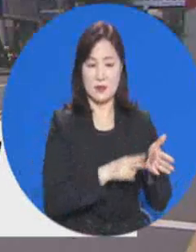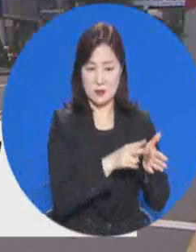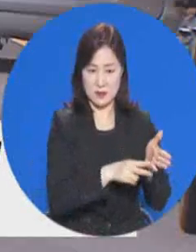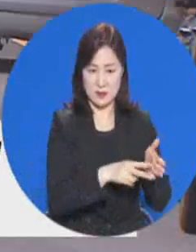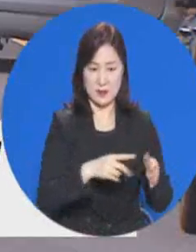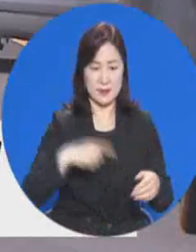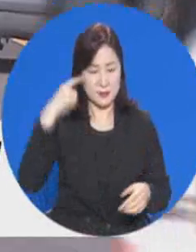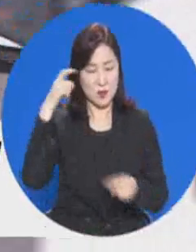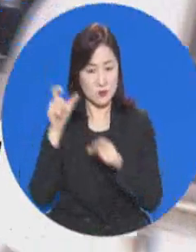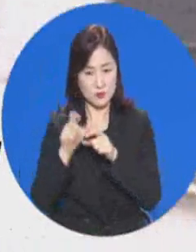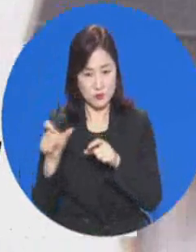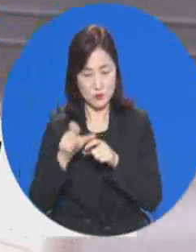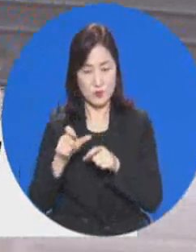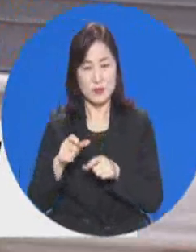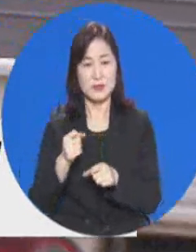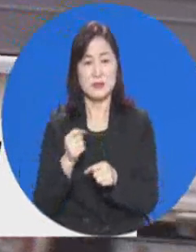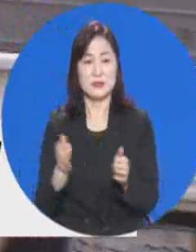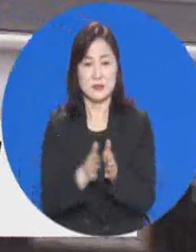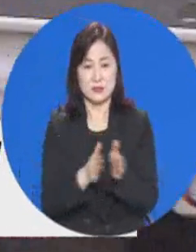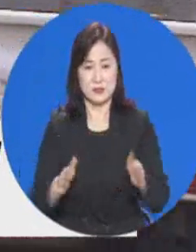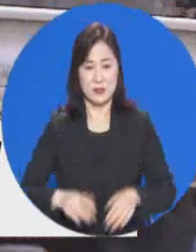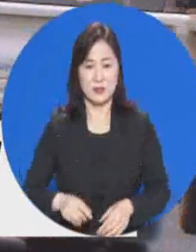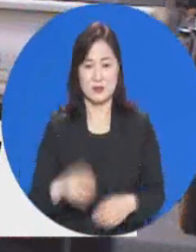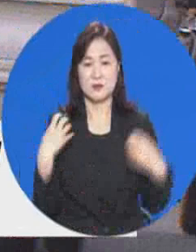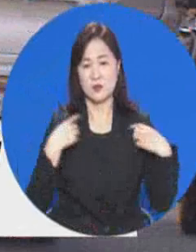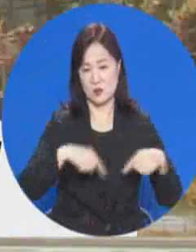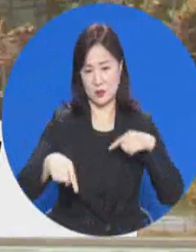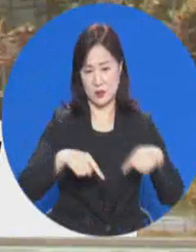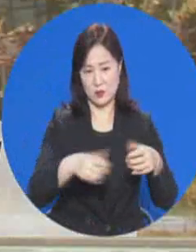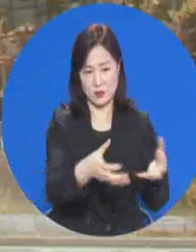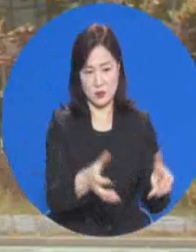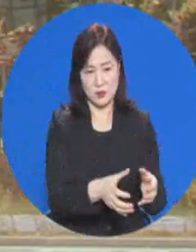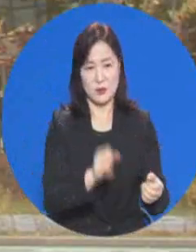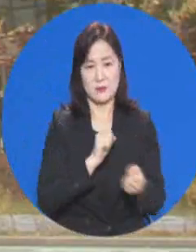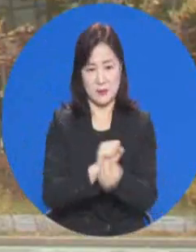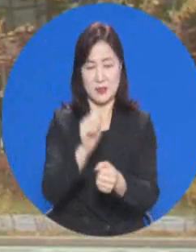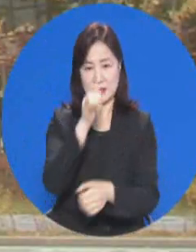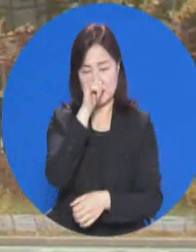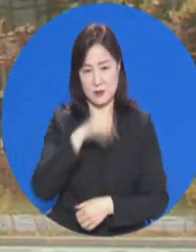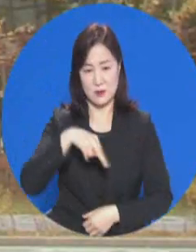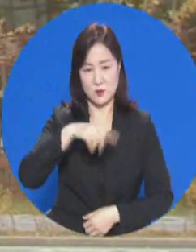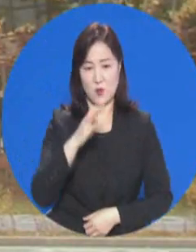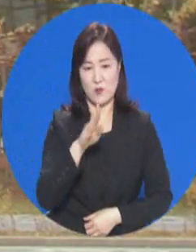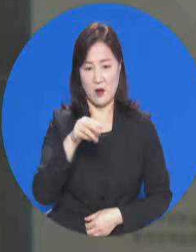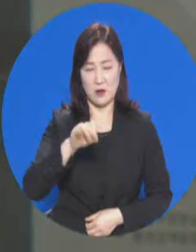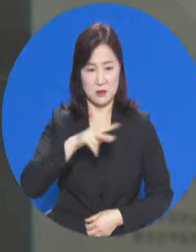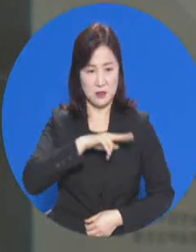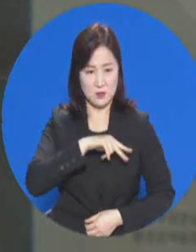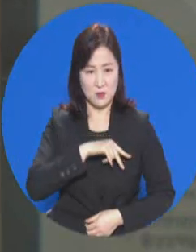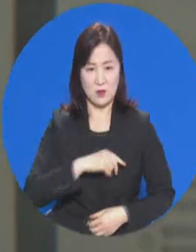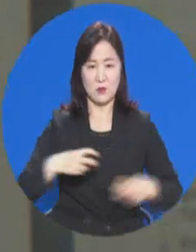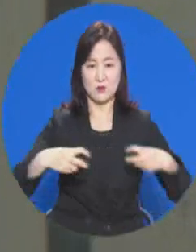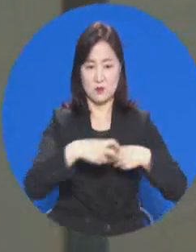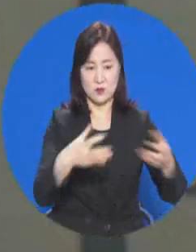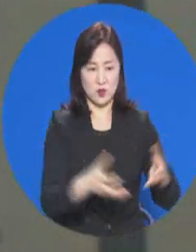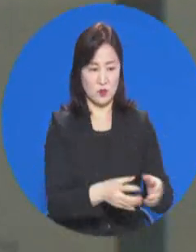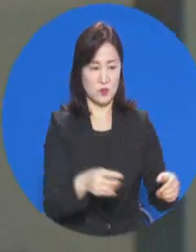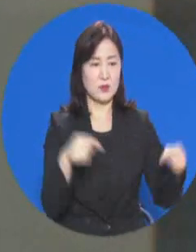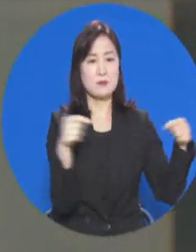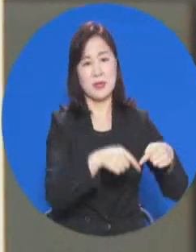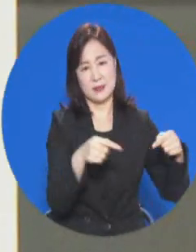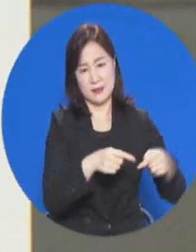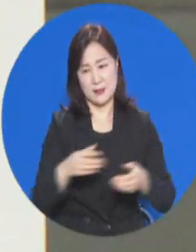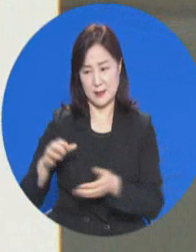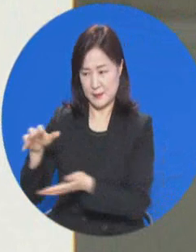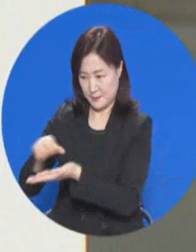할 계획인데 관련 문제는 정치 폰으로도 번지고 있습니다 흡 양철 국회의원이 국토부 차관 을 직접 만나 시민을 경 추렴을